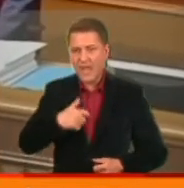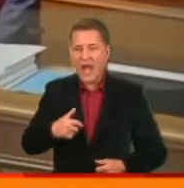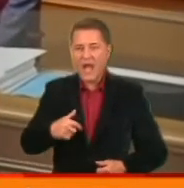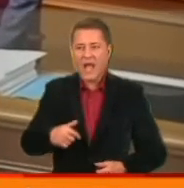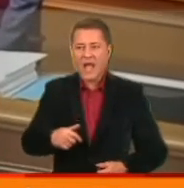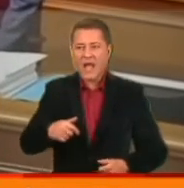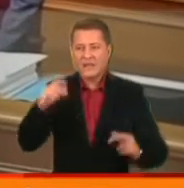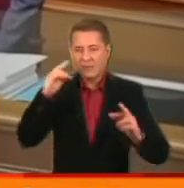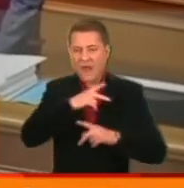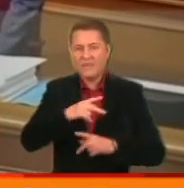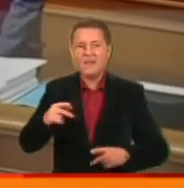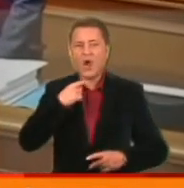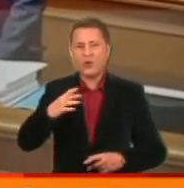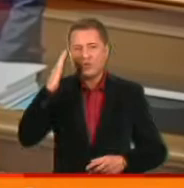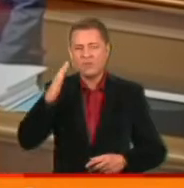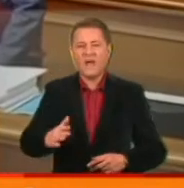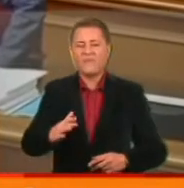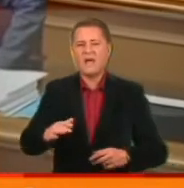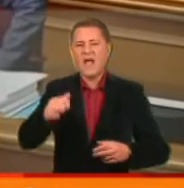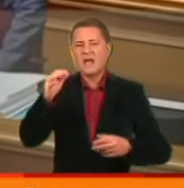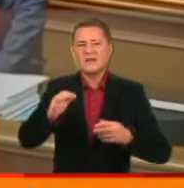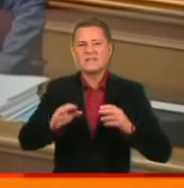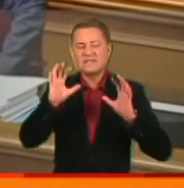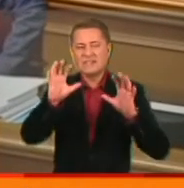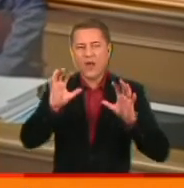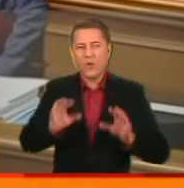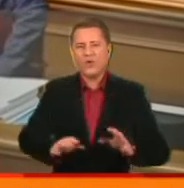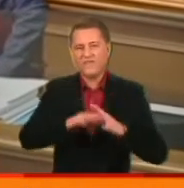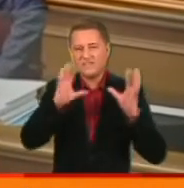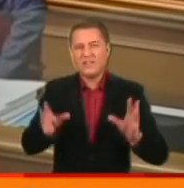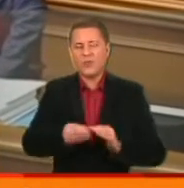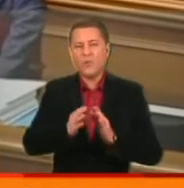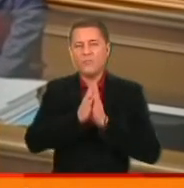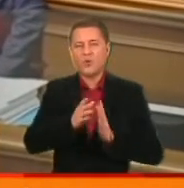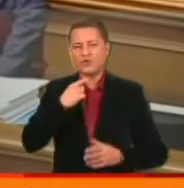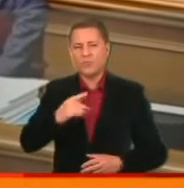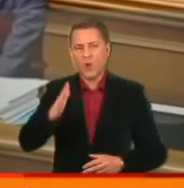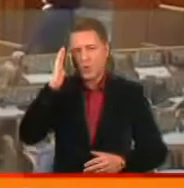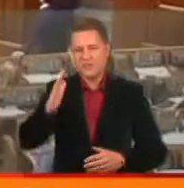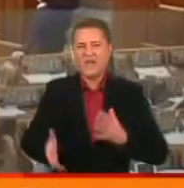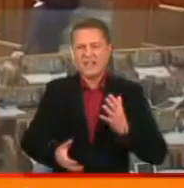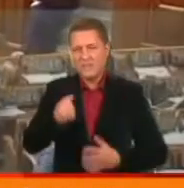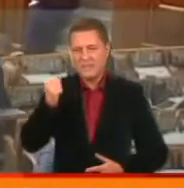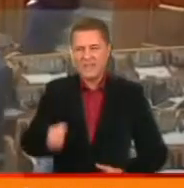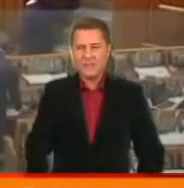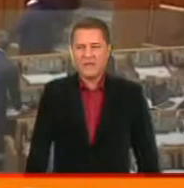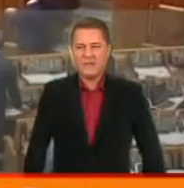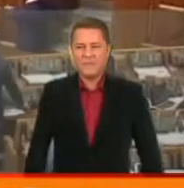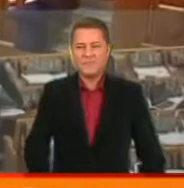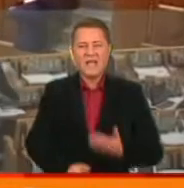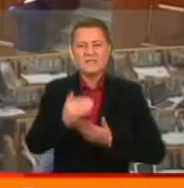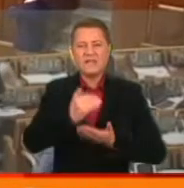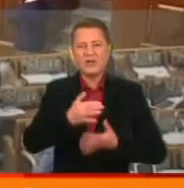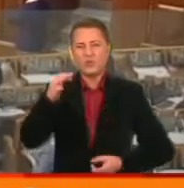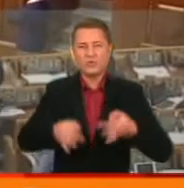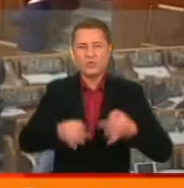6232 в другому читанні та в цілому. Прошу проголосувати, прошу підтримати. Зрештою, судову